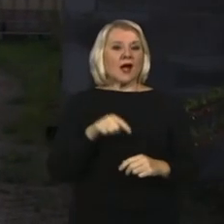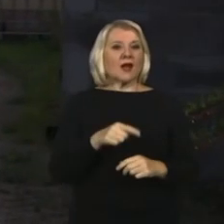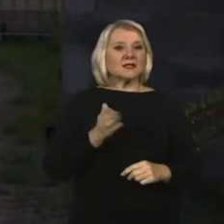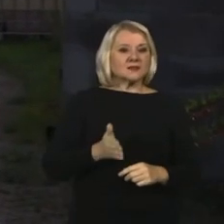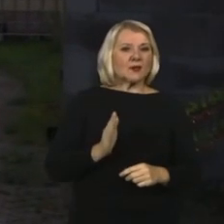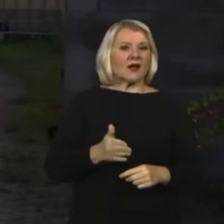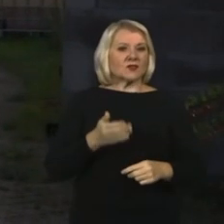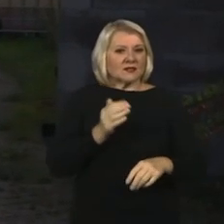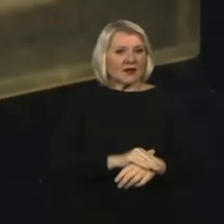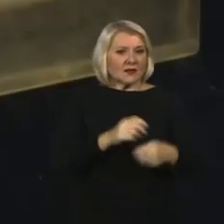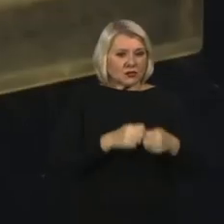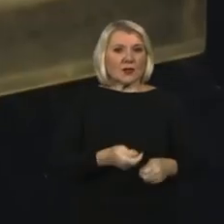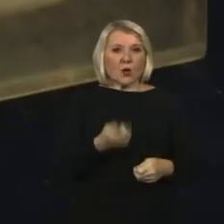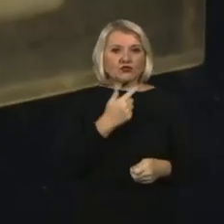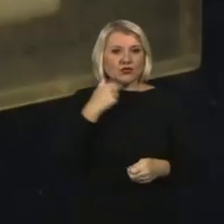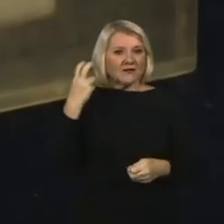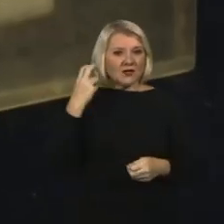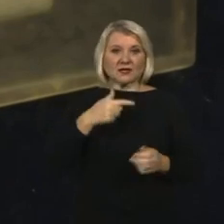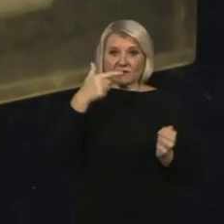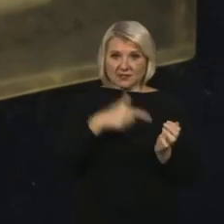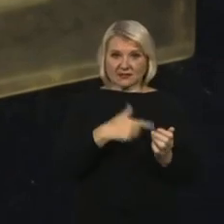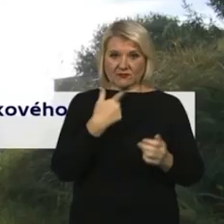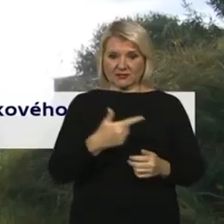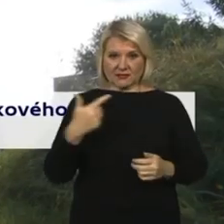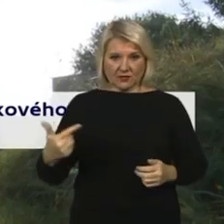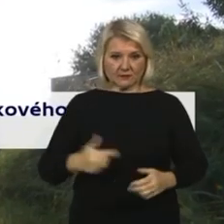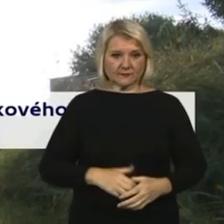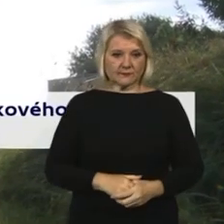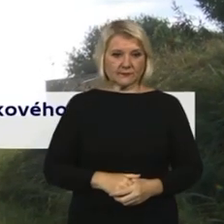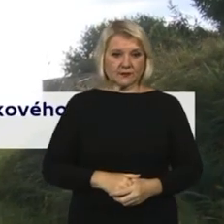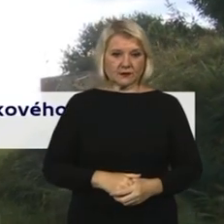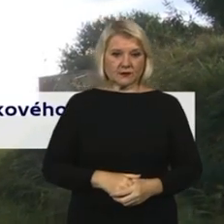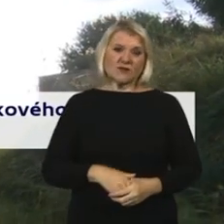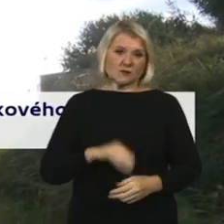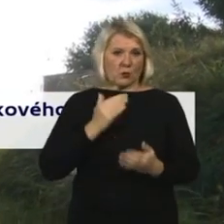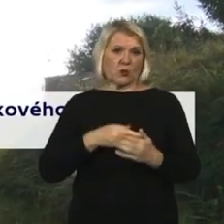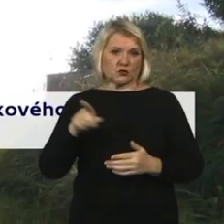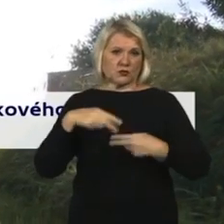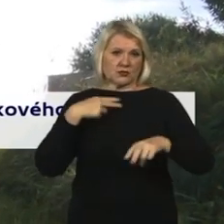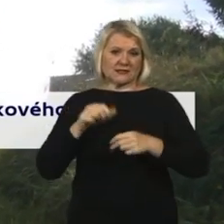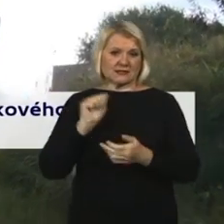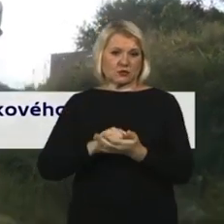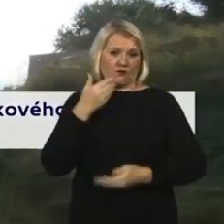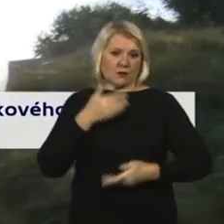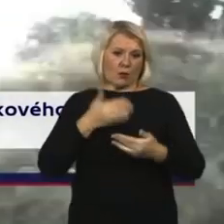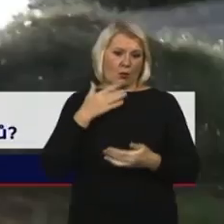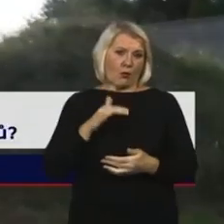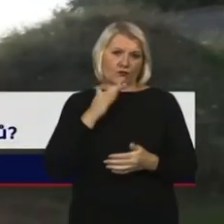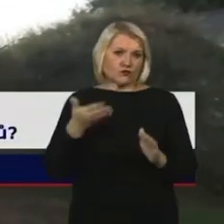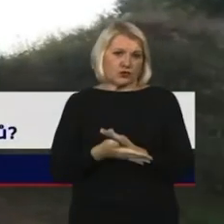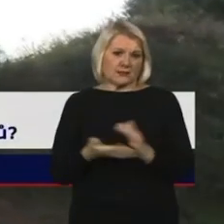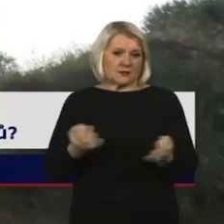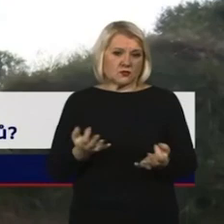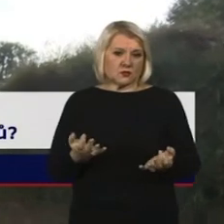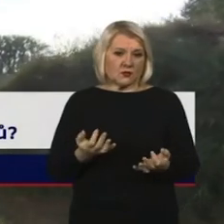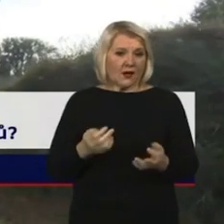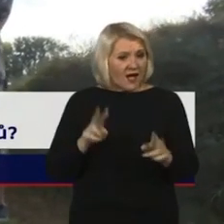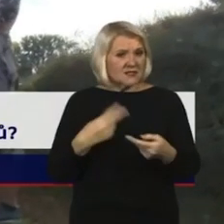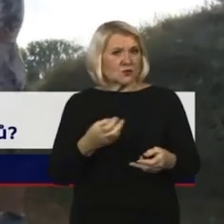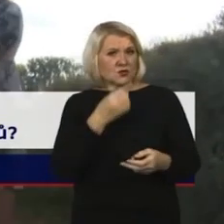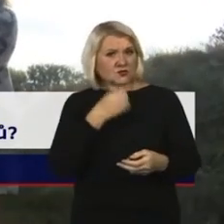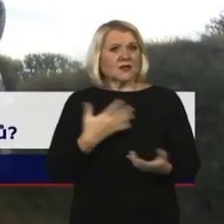Diversity Capital je od července 2022. Odkážu vás na nějakého mluvčího tiskového nebo někoho takového. Ani takhle nemůžete